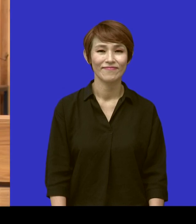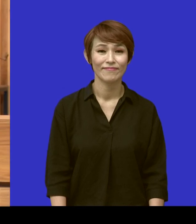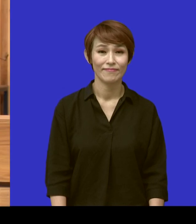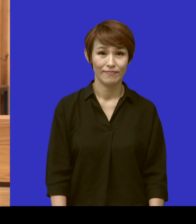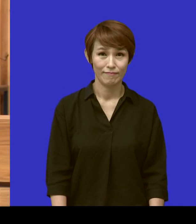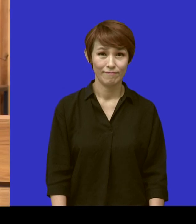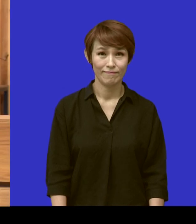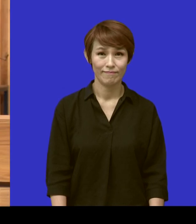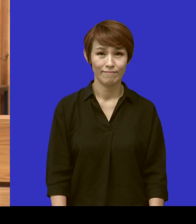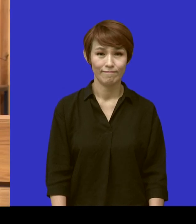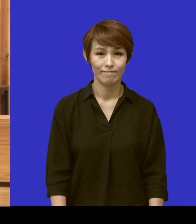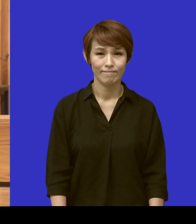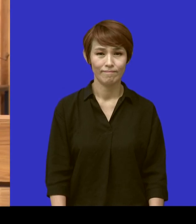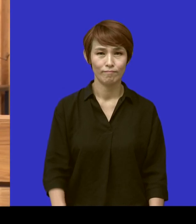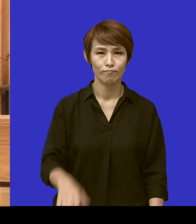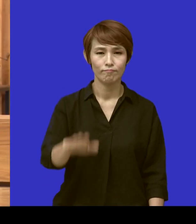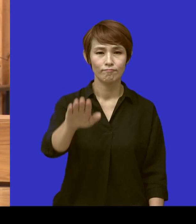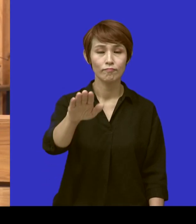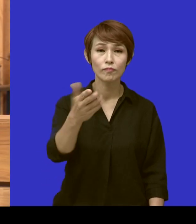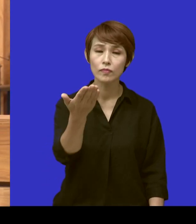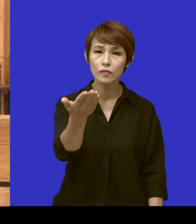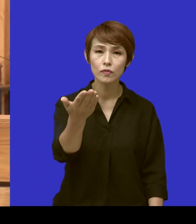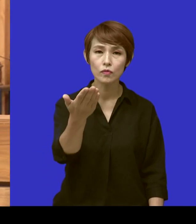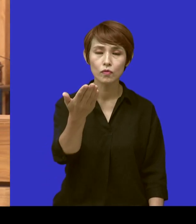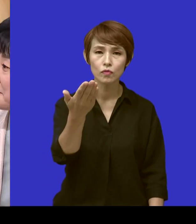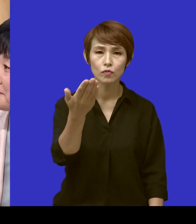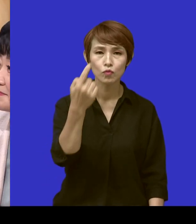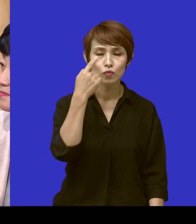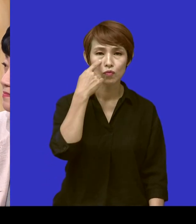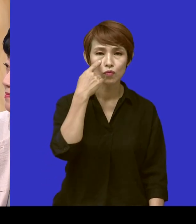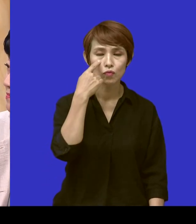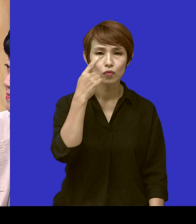그 지금 뭐 눈과 귀는 어떤 상태인가요?